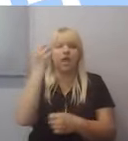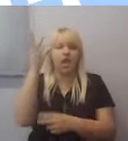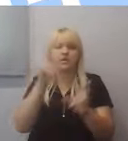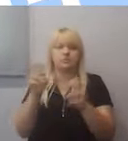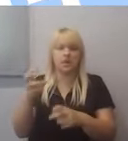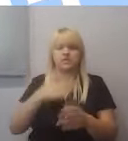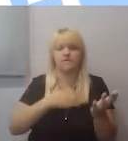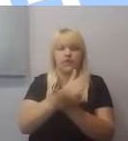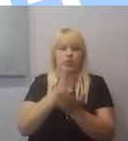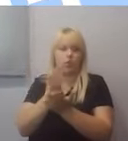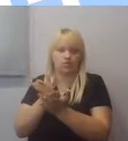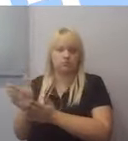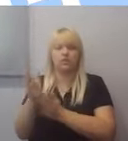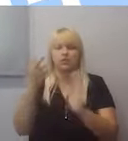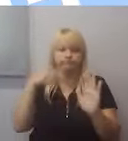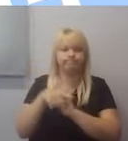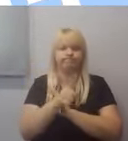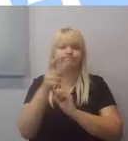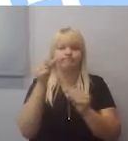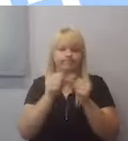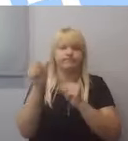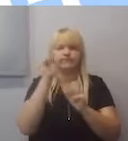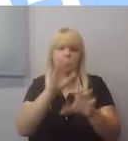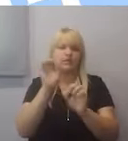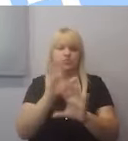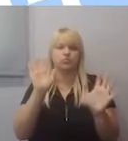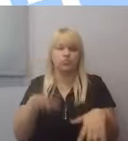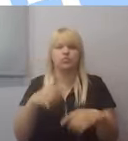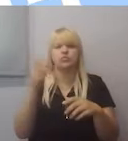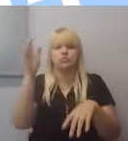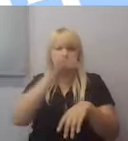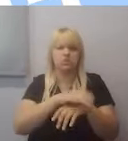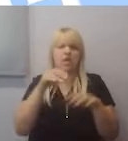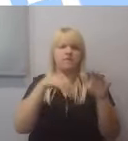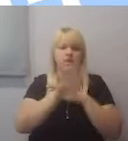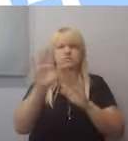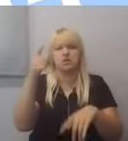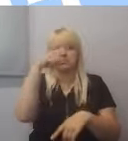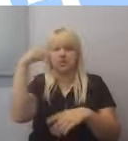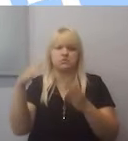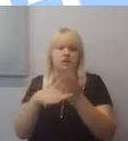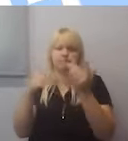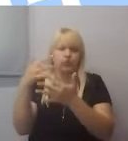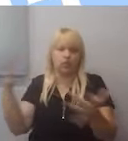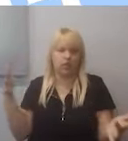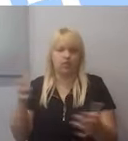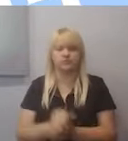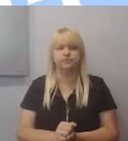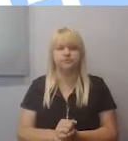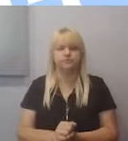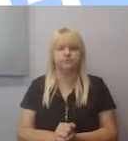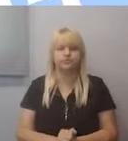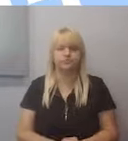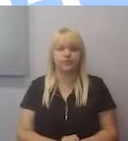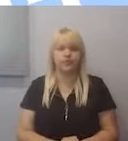jomu nu ka k konkrēti par evakuāciju par par par medicīnas palīdzību un tā tālāk bet jā tad attiecīgi es